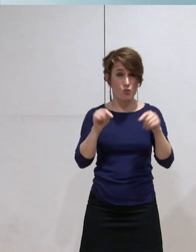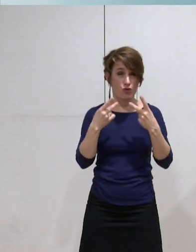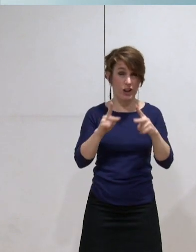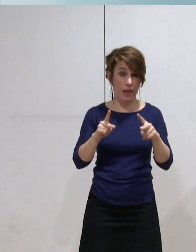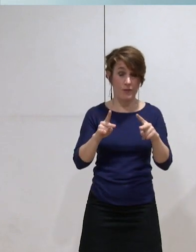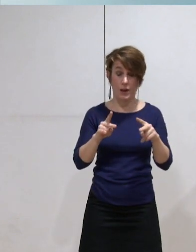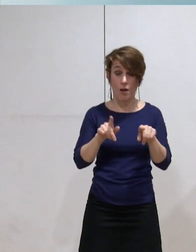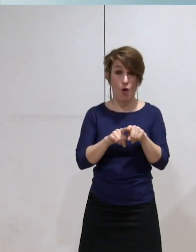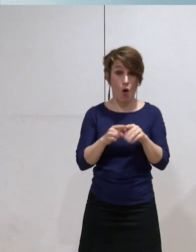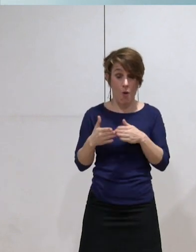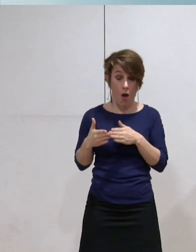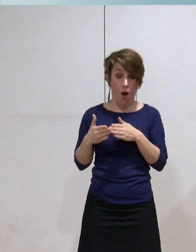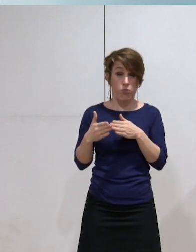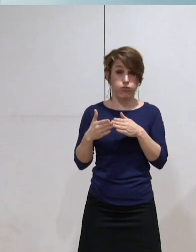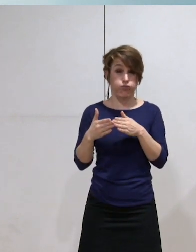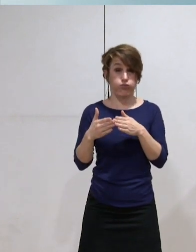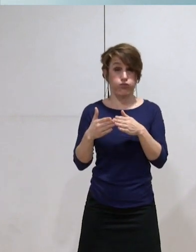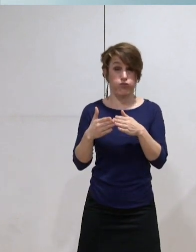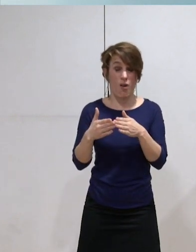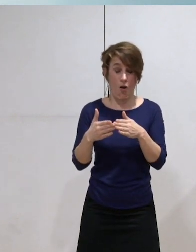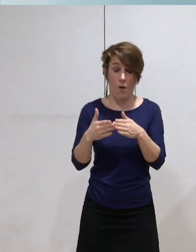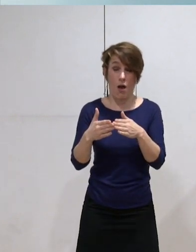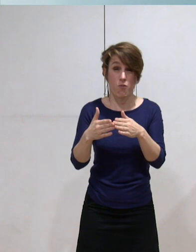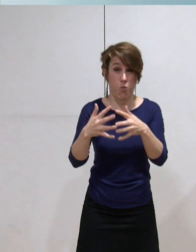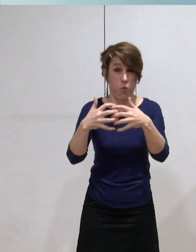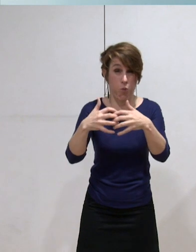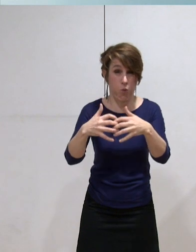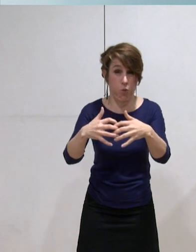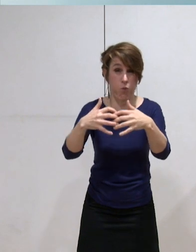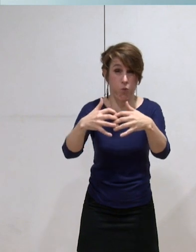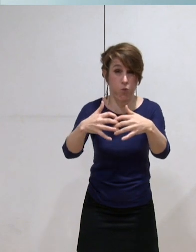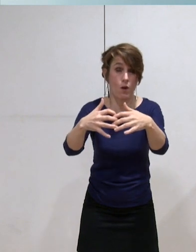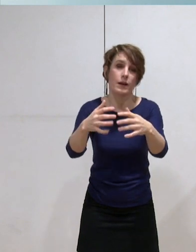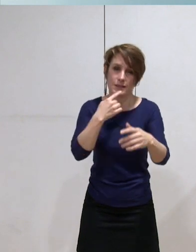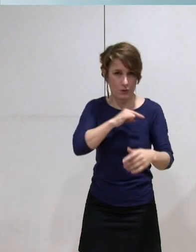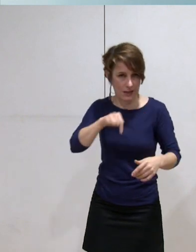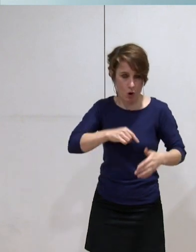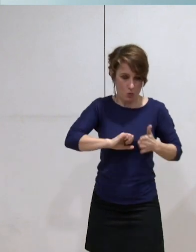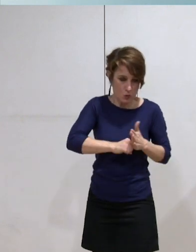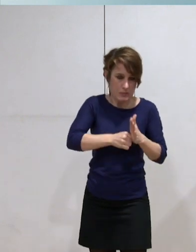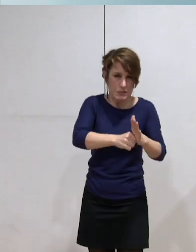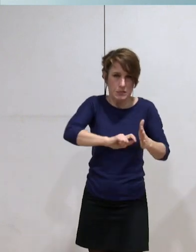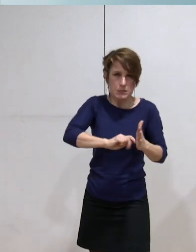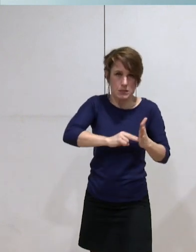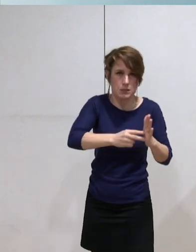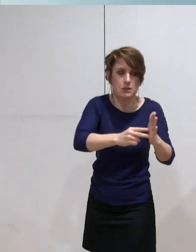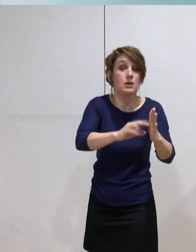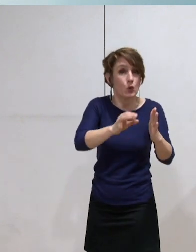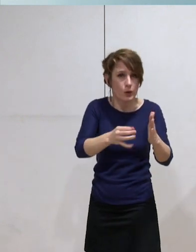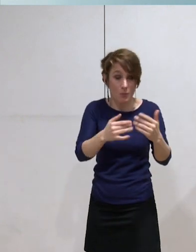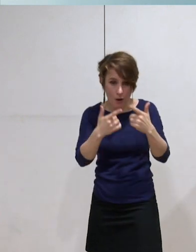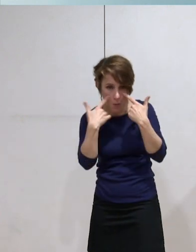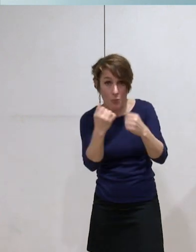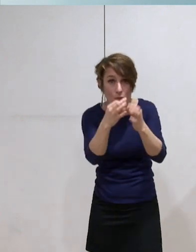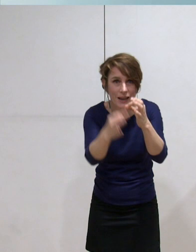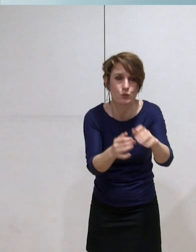et il faut du temps pour mesurer les efforts de sobriété nous avons donc encore au budget primitif 2016 à nouveau